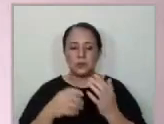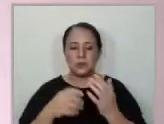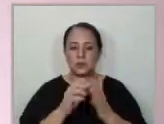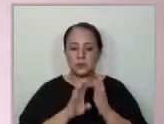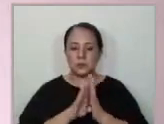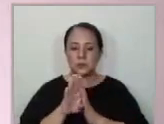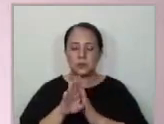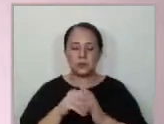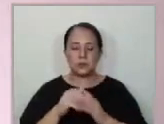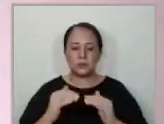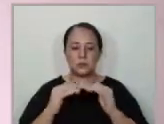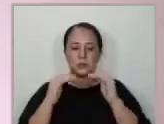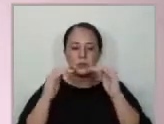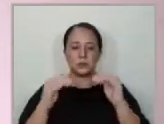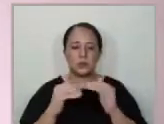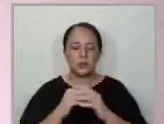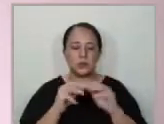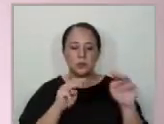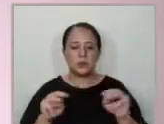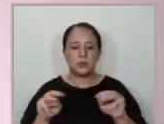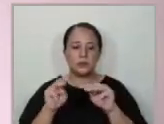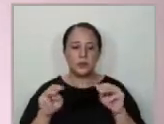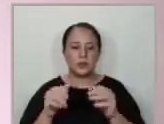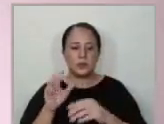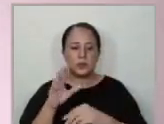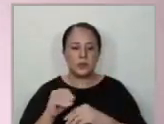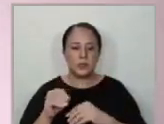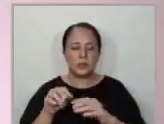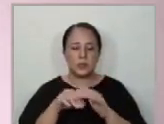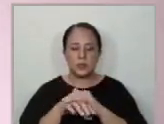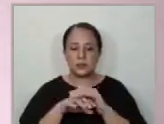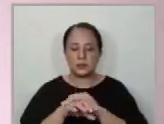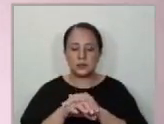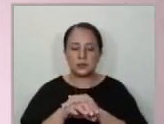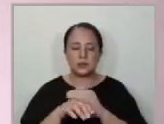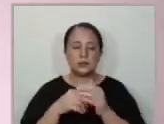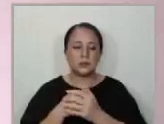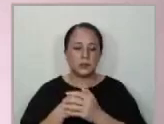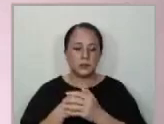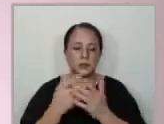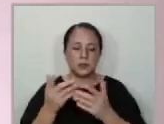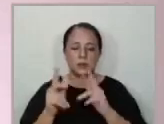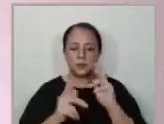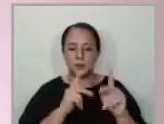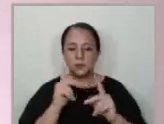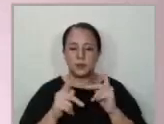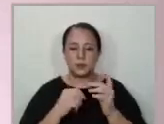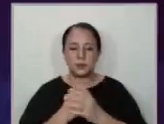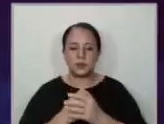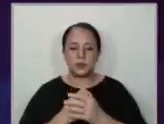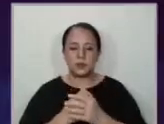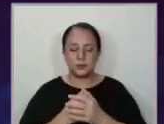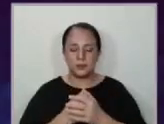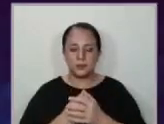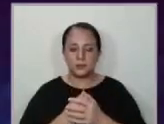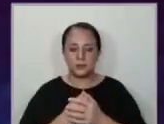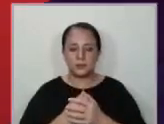by enhancing the mobility and accessibility of people, goods, and services.